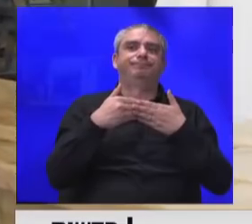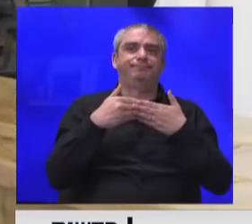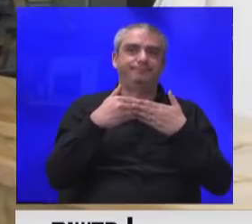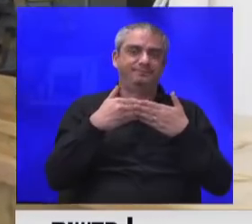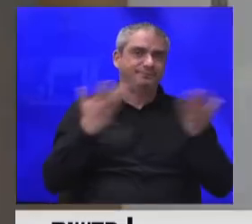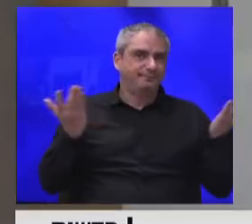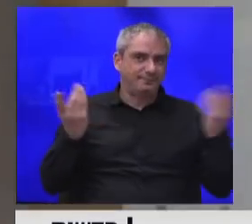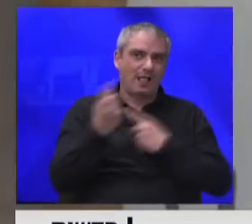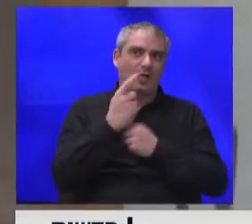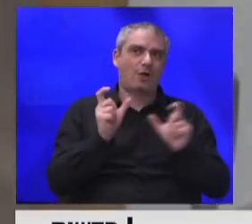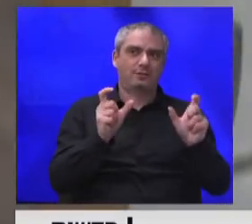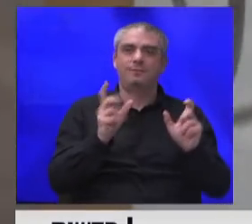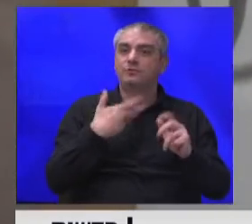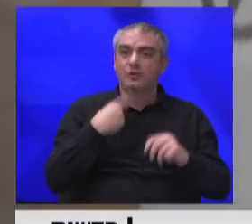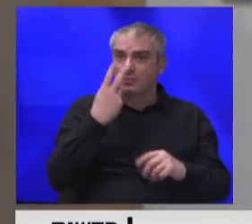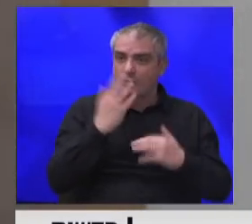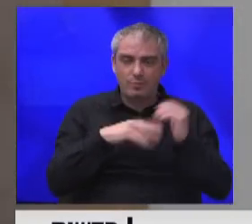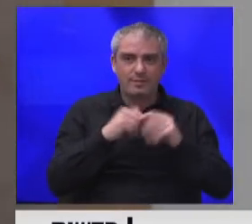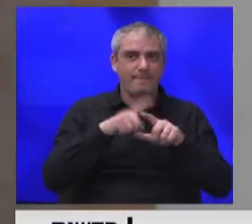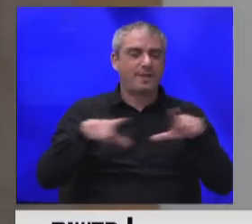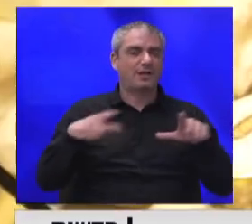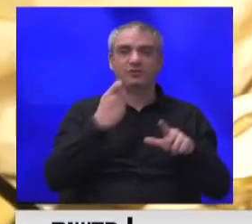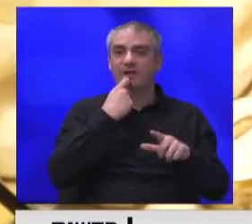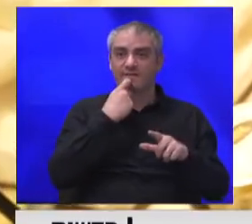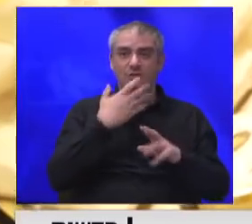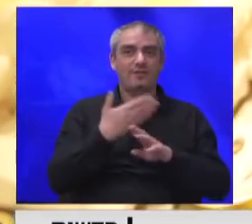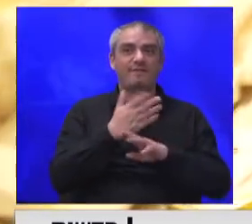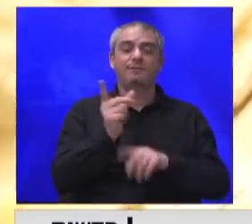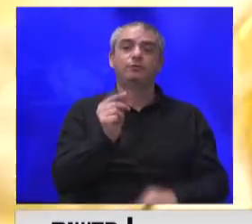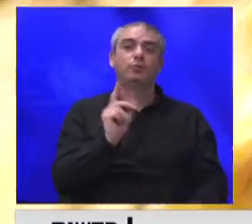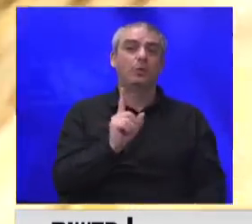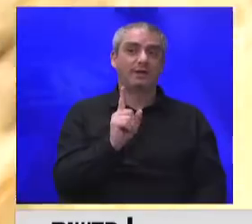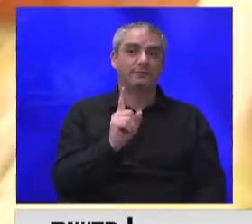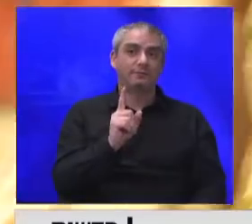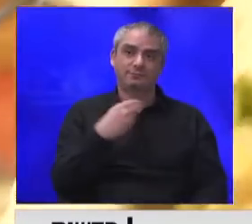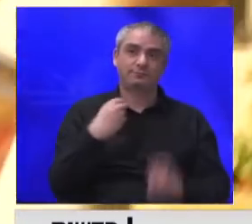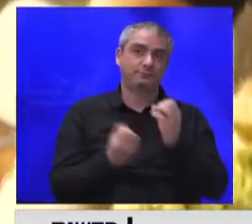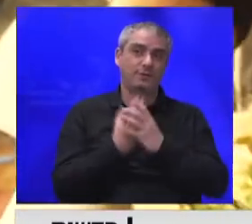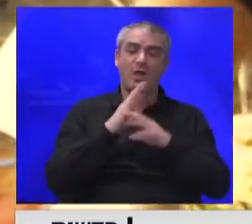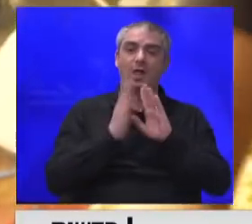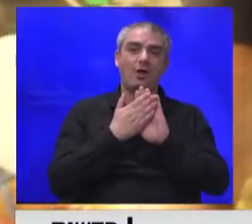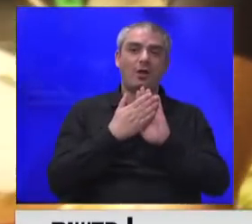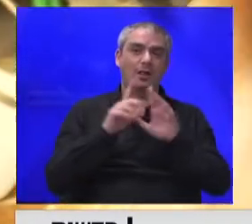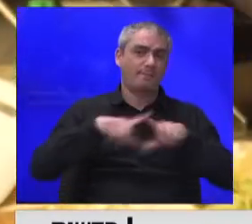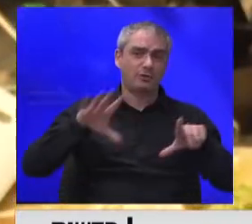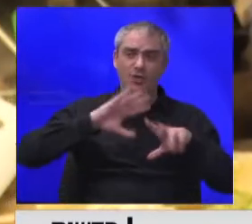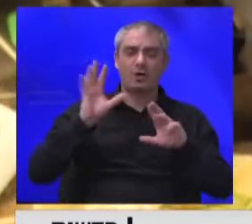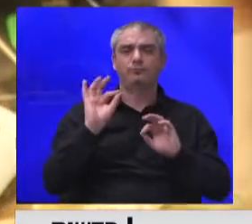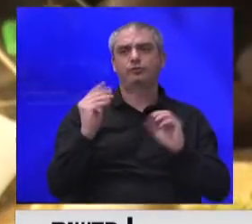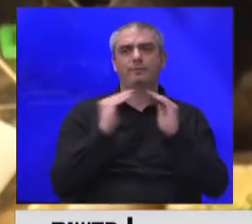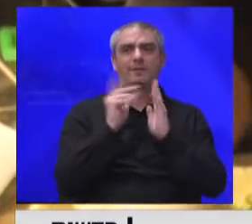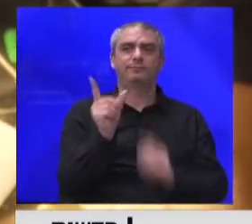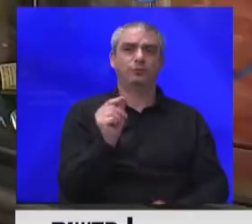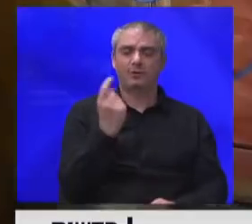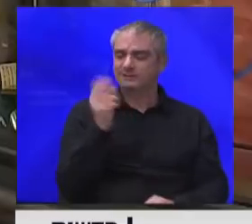הלקוחות. מה שאנחנו בונים זה מגש גבינות ודגים זוגי, שהרכבנו בעצם מגש שיש עליו הכל לזוג, קצת